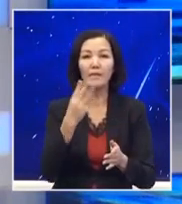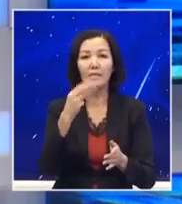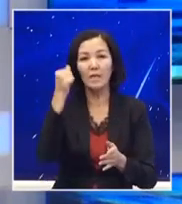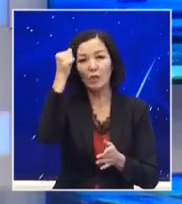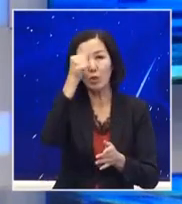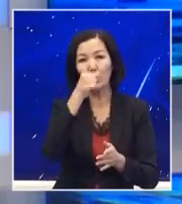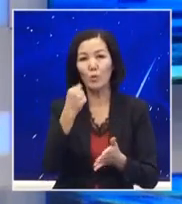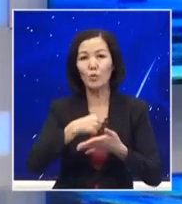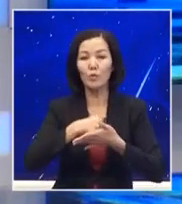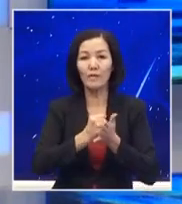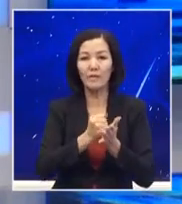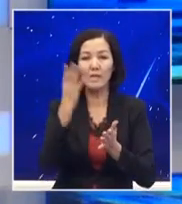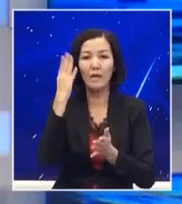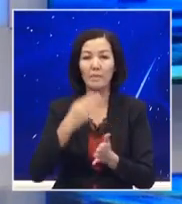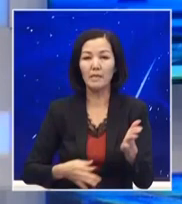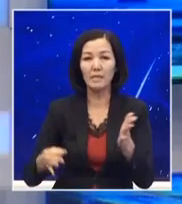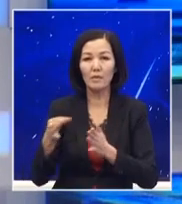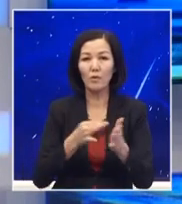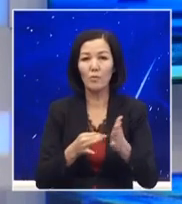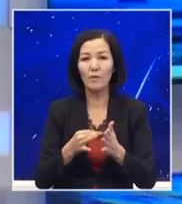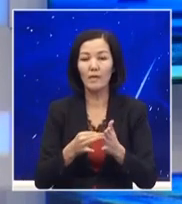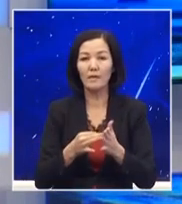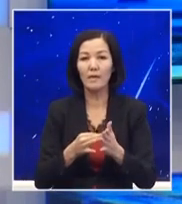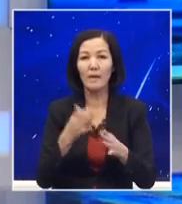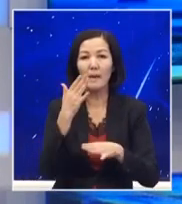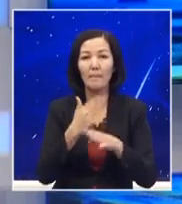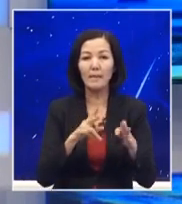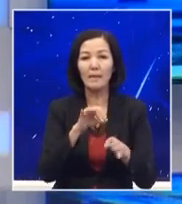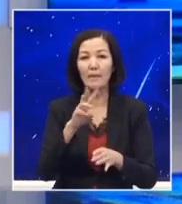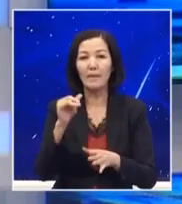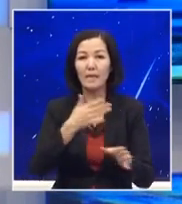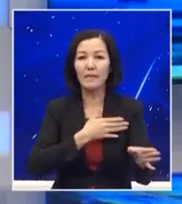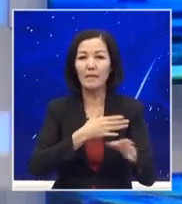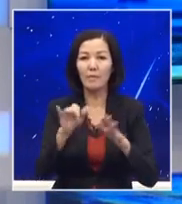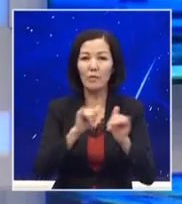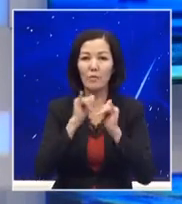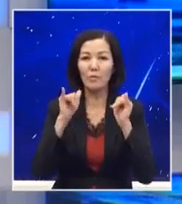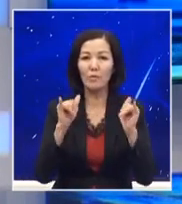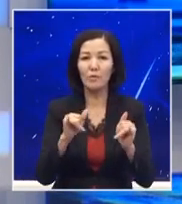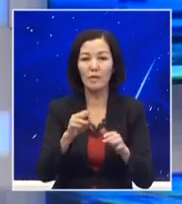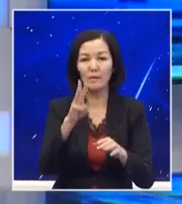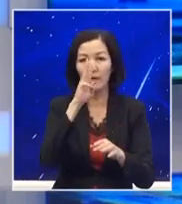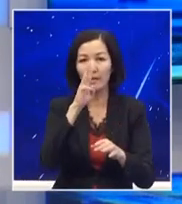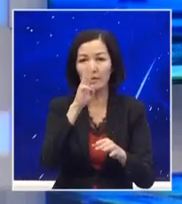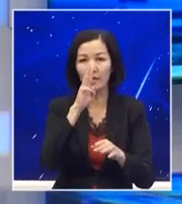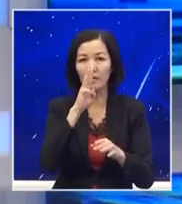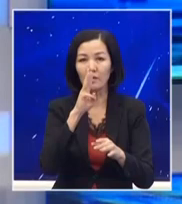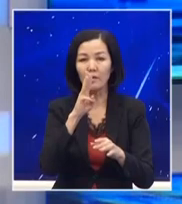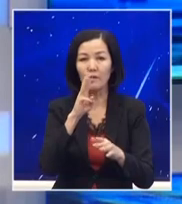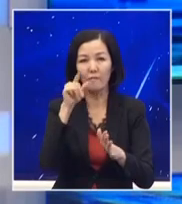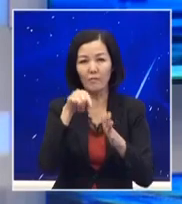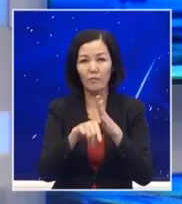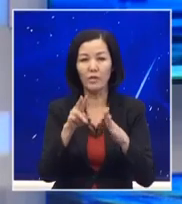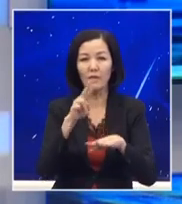2021-2023 годы утвердили в Алматинской области. Так, 1,5 миллиарда направят на увеличение окладов сотрудникам органов внутренних